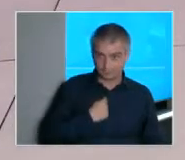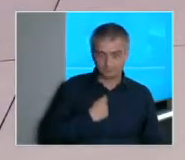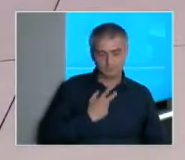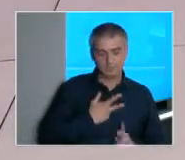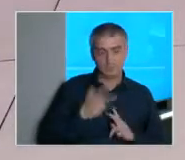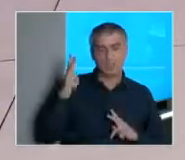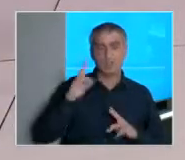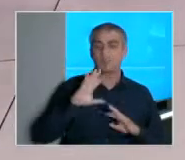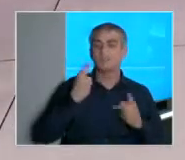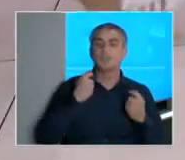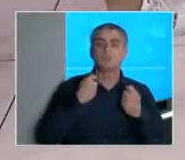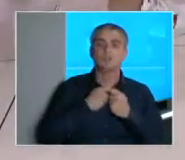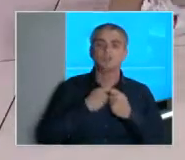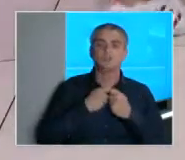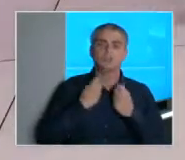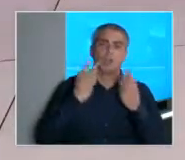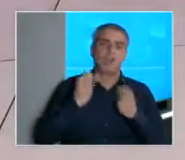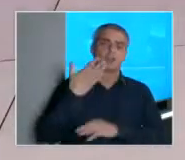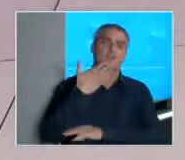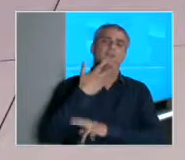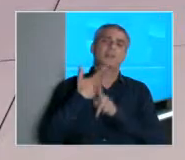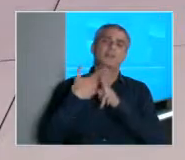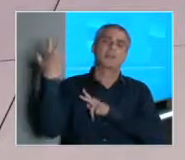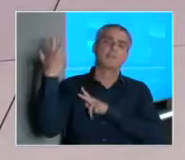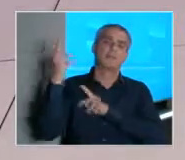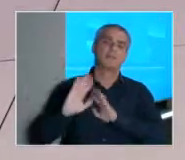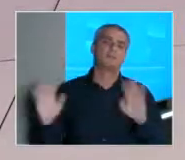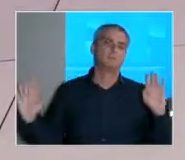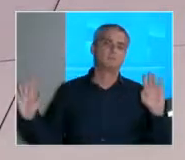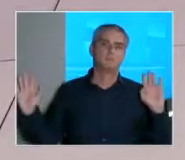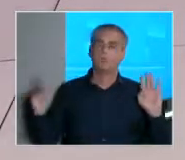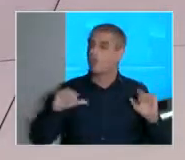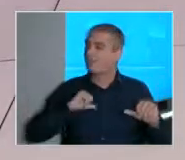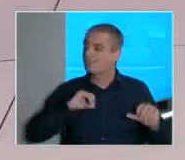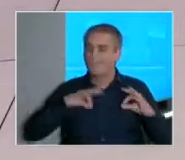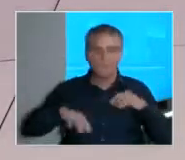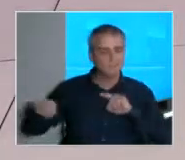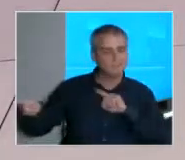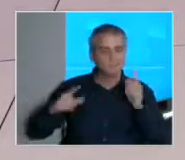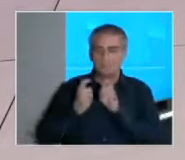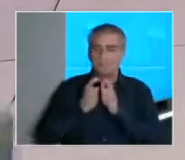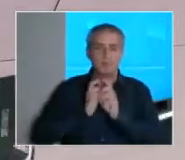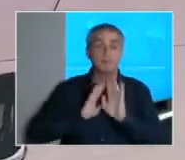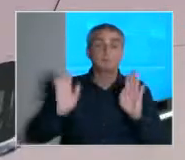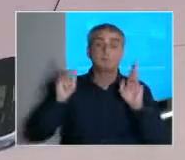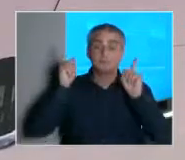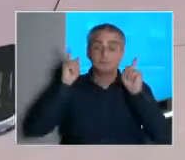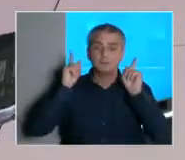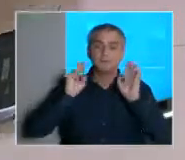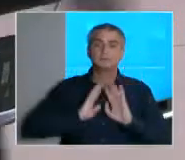רק כל מה שקשור לטובת המדינה בלבד, לא אינטרסים מפלגתיים צרים.